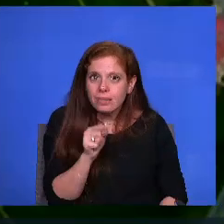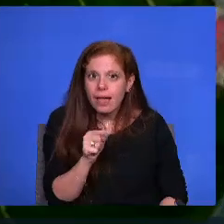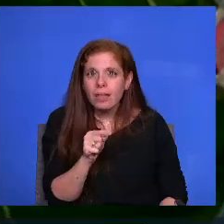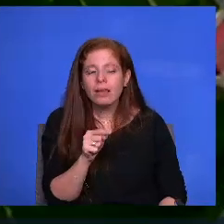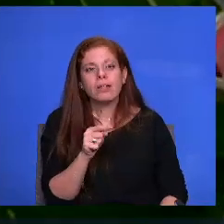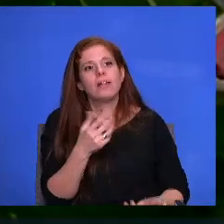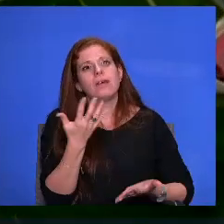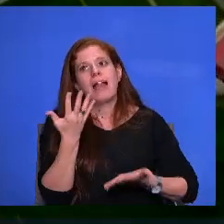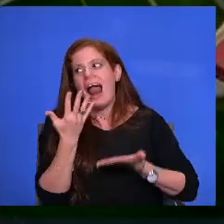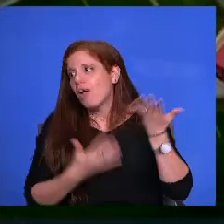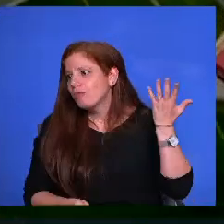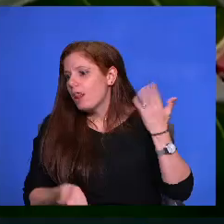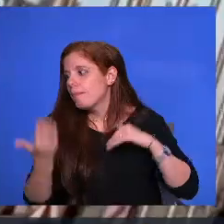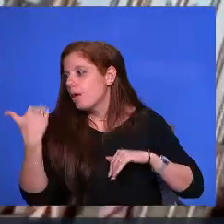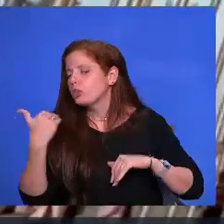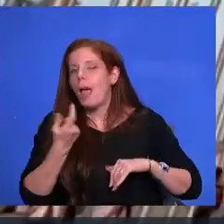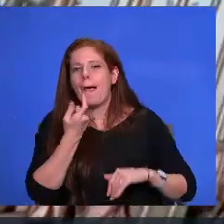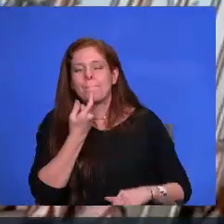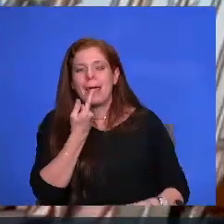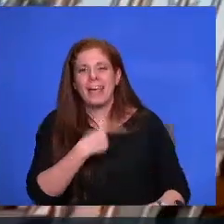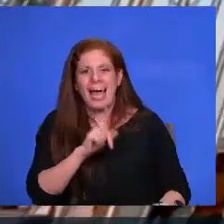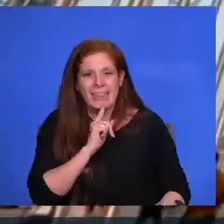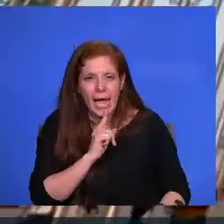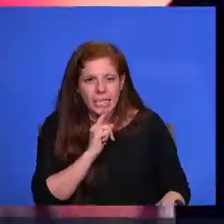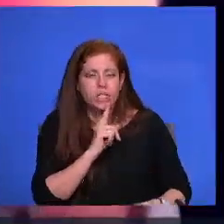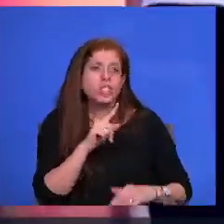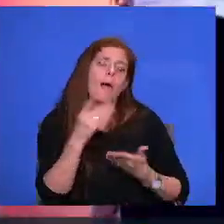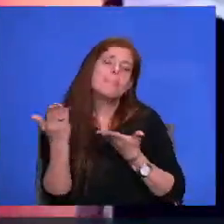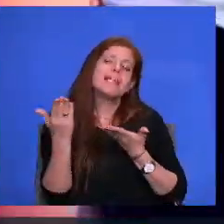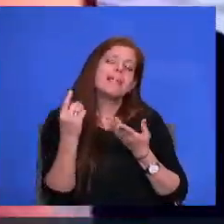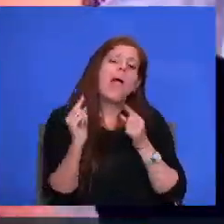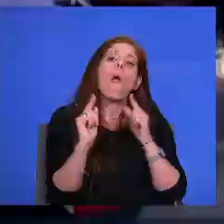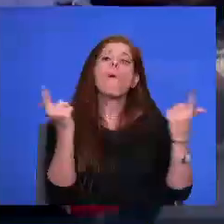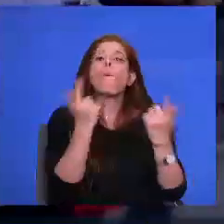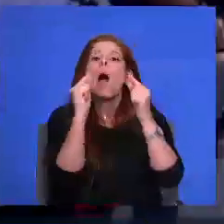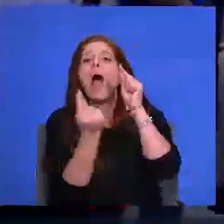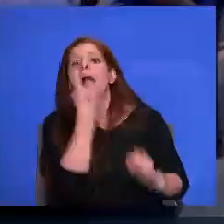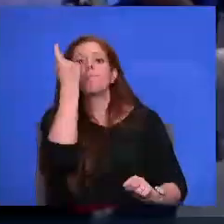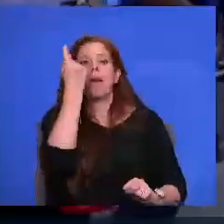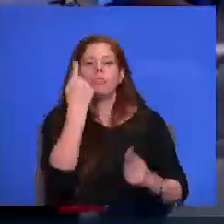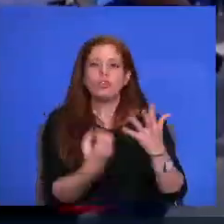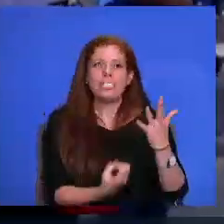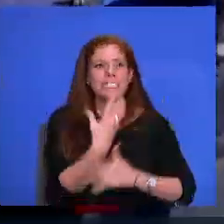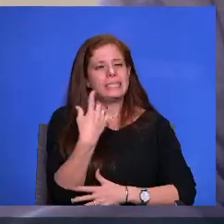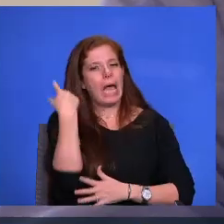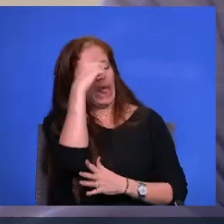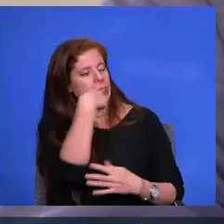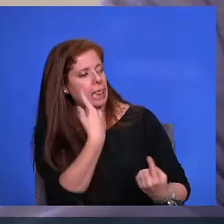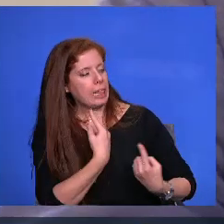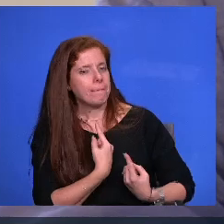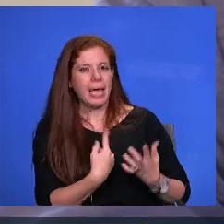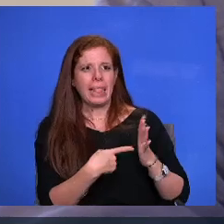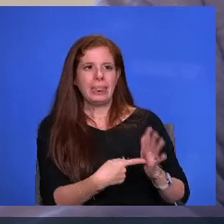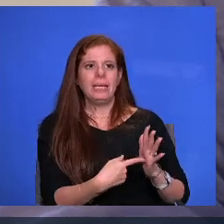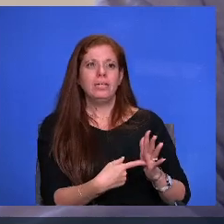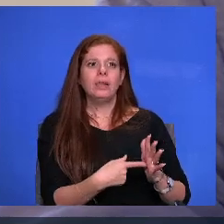לך בקטר, שזה היה מין אירוע חד פעמי, של יצירת תדמית ושל PR, הסעודים מסתכלים על